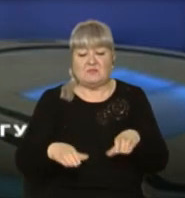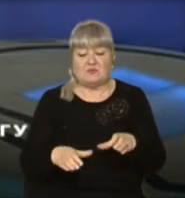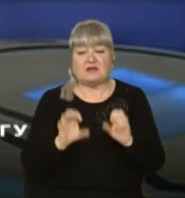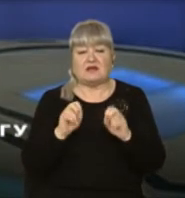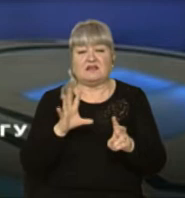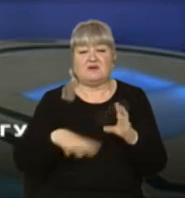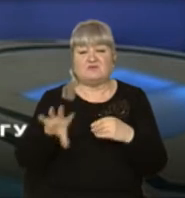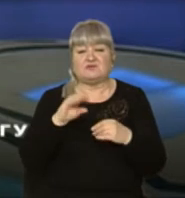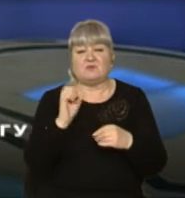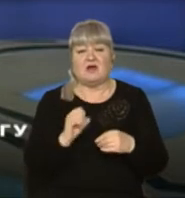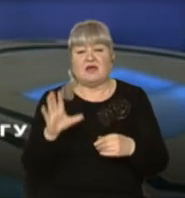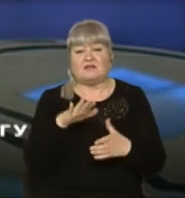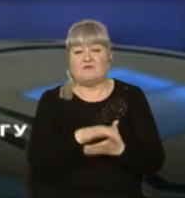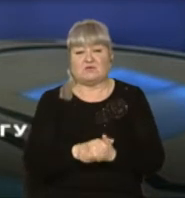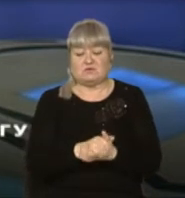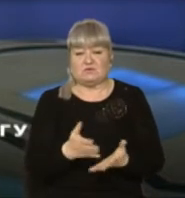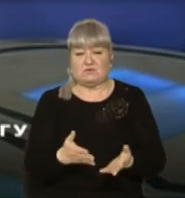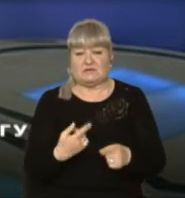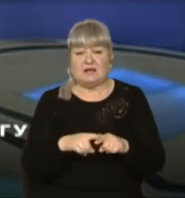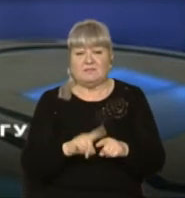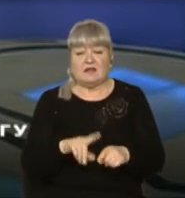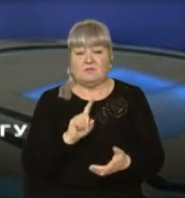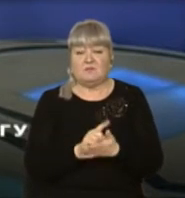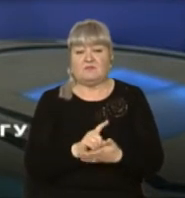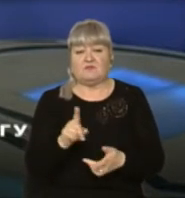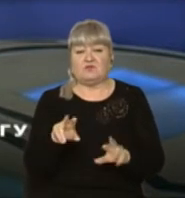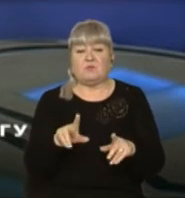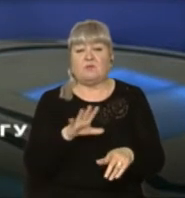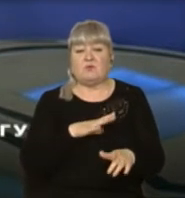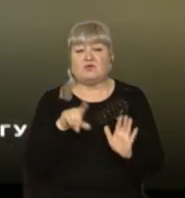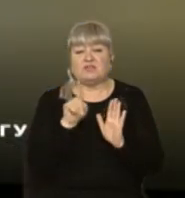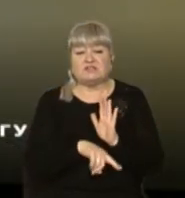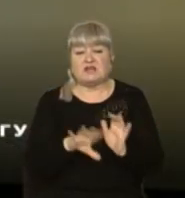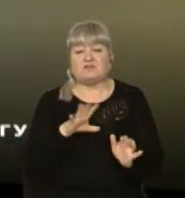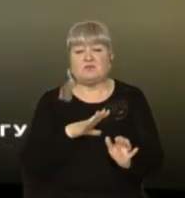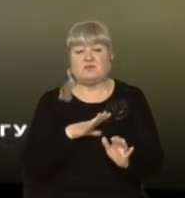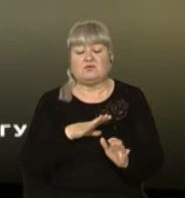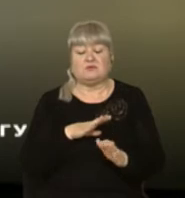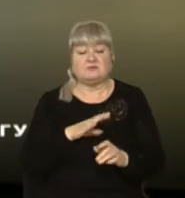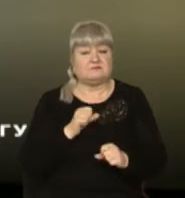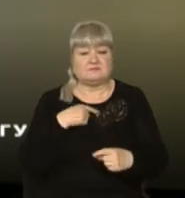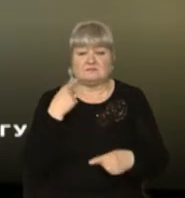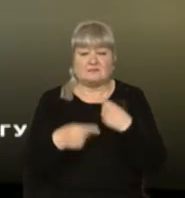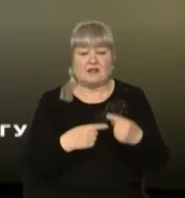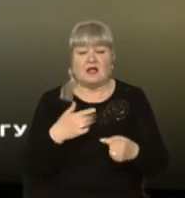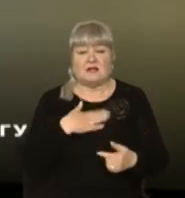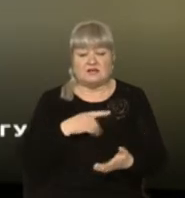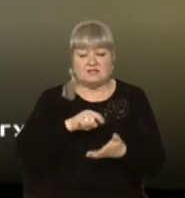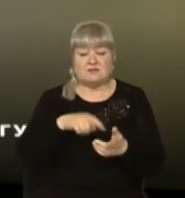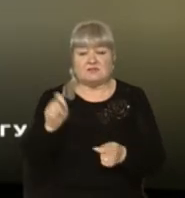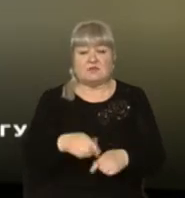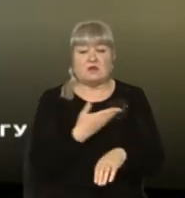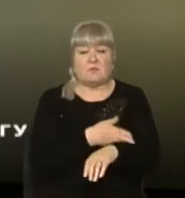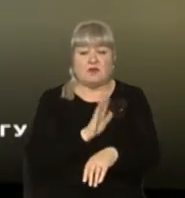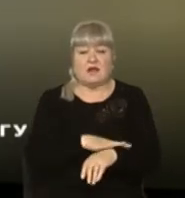Євросоюзі. І це треба визнати. Воно би було і дешевше, воно би стояло століттями. До нашого міста приїжджають поляки,